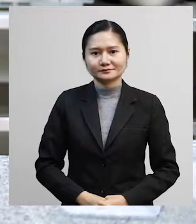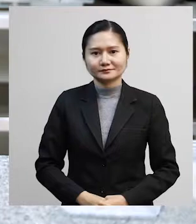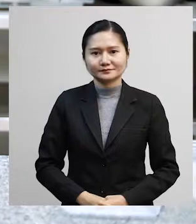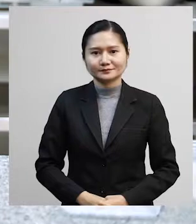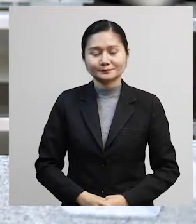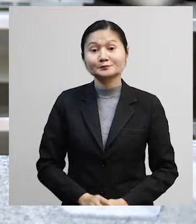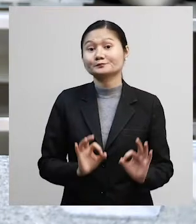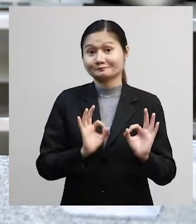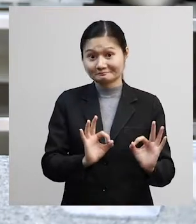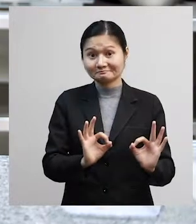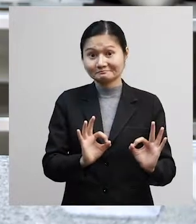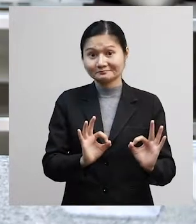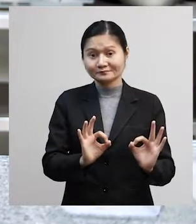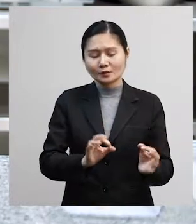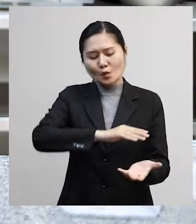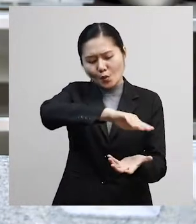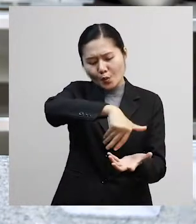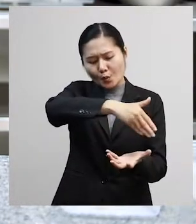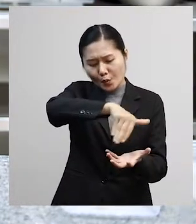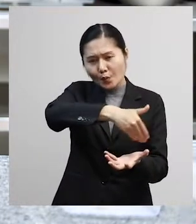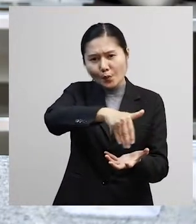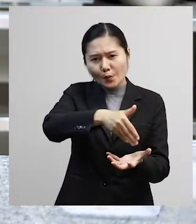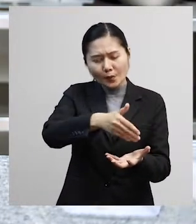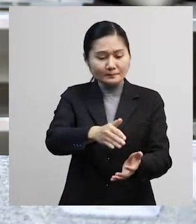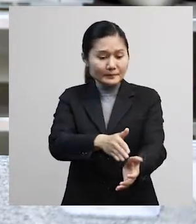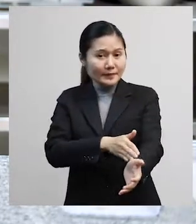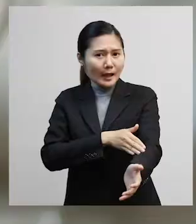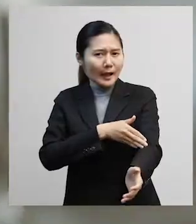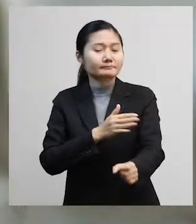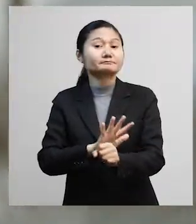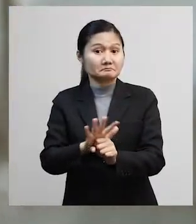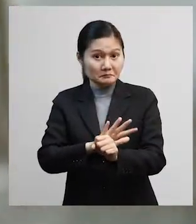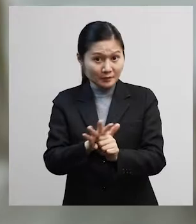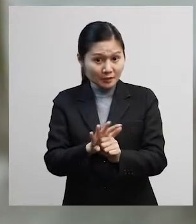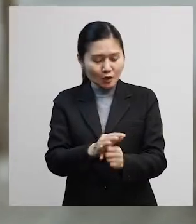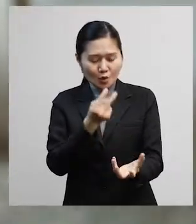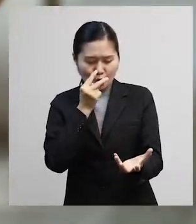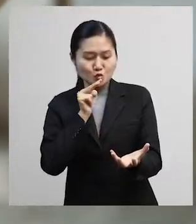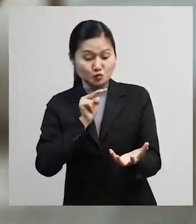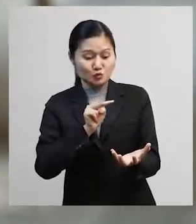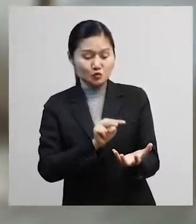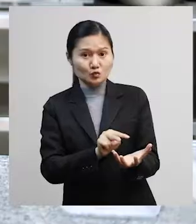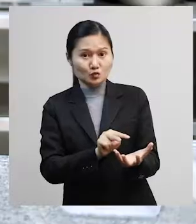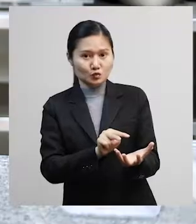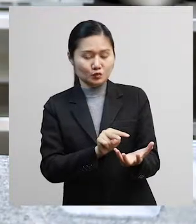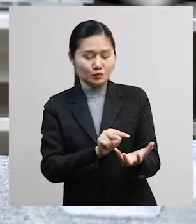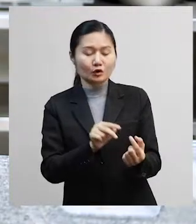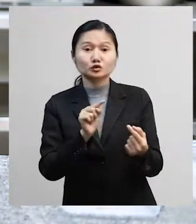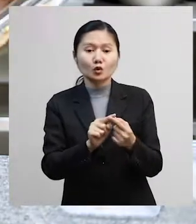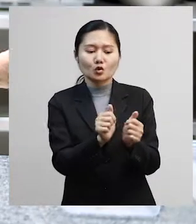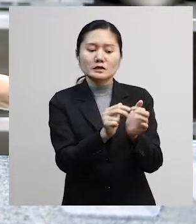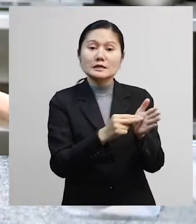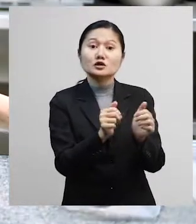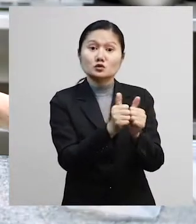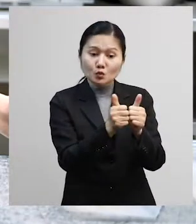โอเคค่ะตีค่ะสักพักเดียวนะคะเราก็จะสังเกตเห็นว่าทั้งเนื้อของพีนัทบัตเ